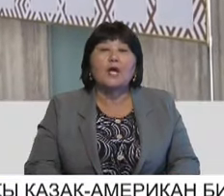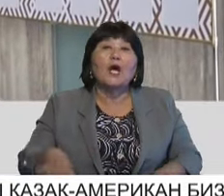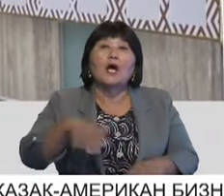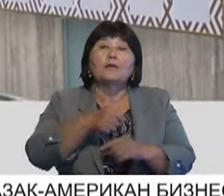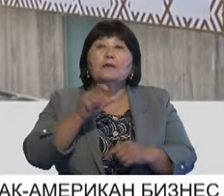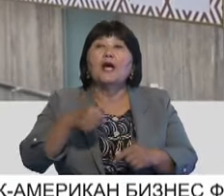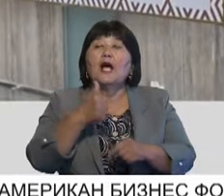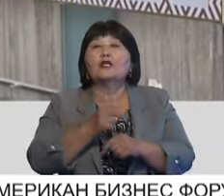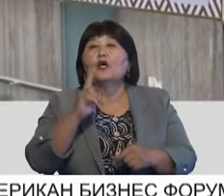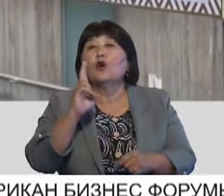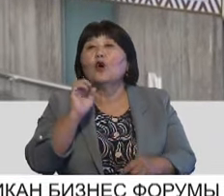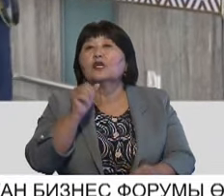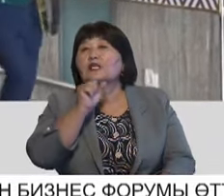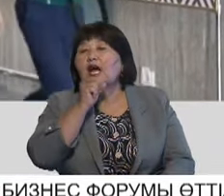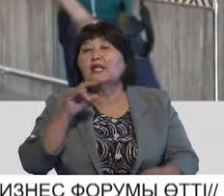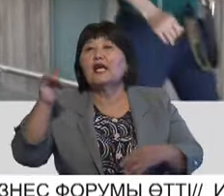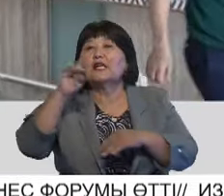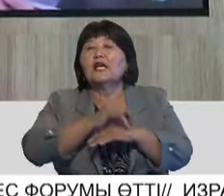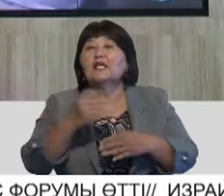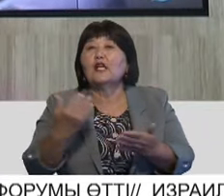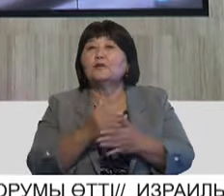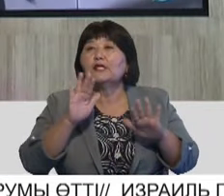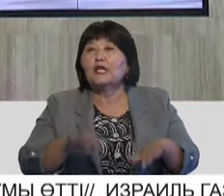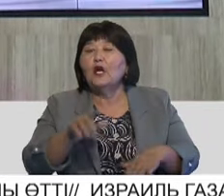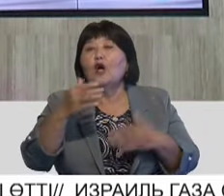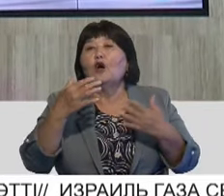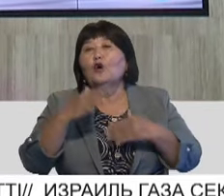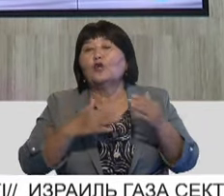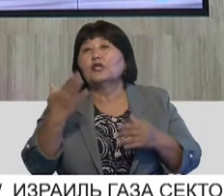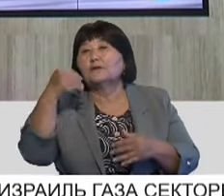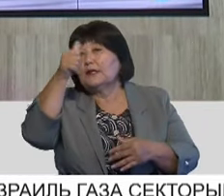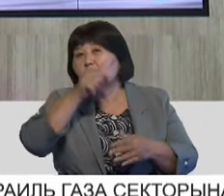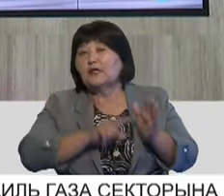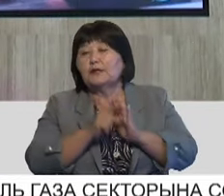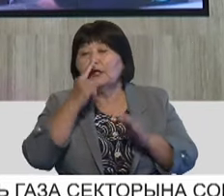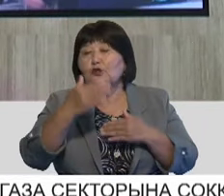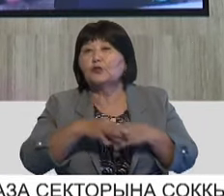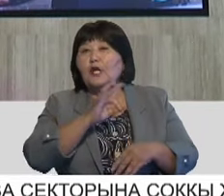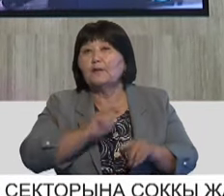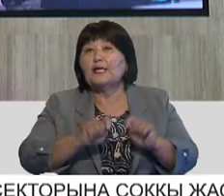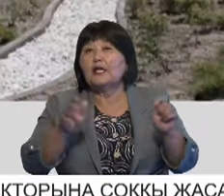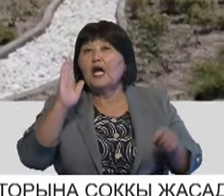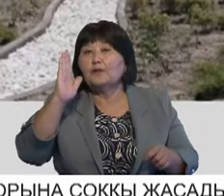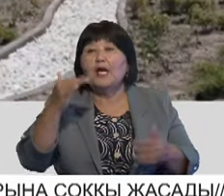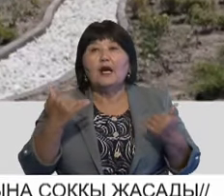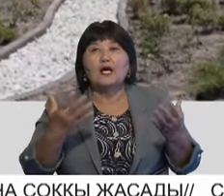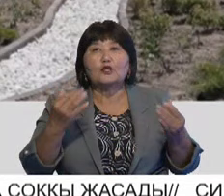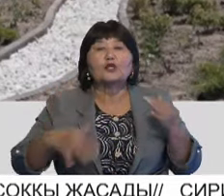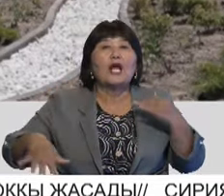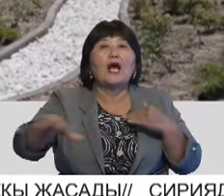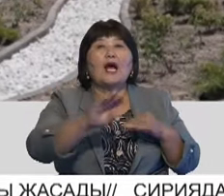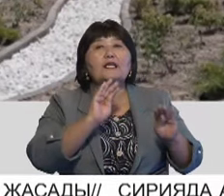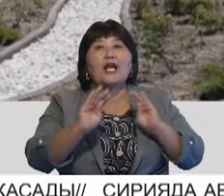Аймақ басшысы алдымен Қорқыт Ата әуежайының жаңа терминалында болды. Құрылысы былтыр бастаған нысан жуырда пайдалануға беріледі. Қазіргі күні